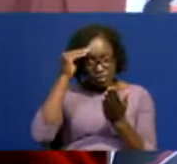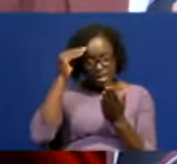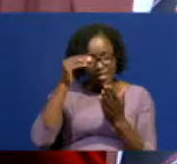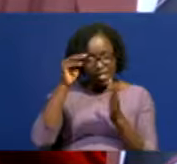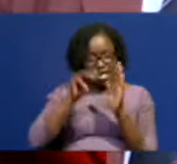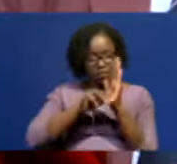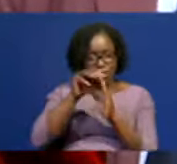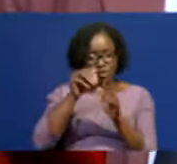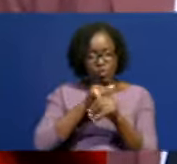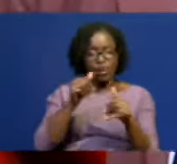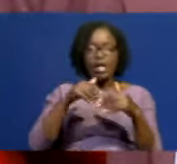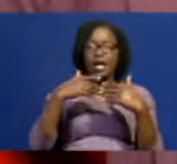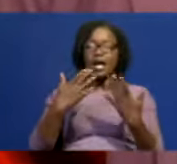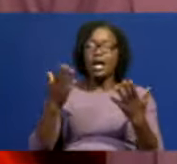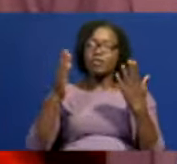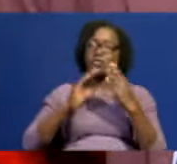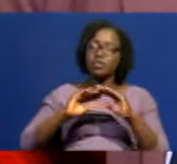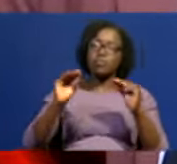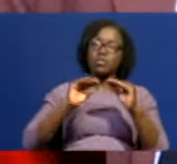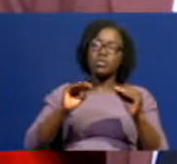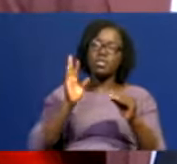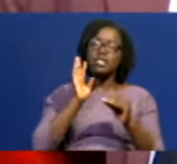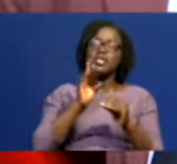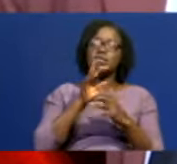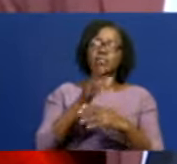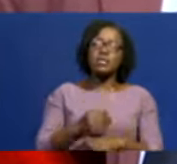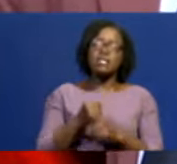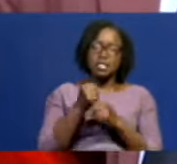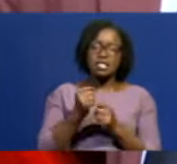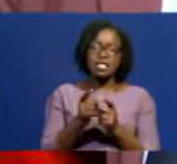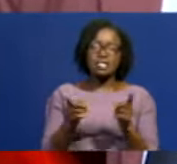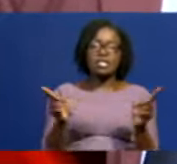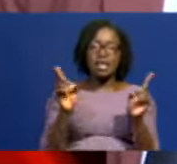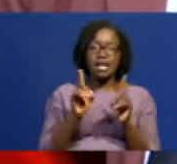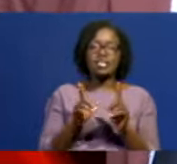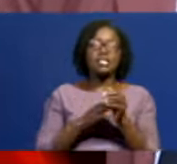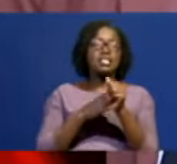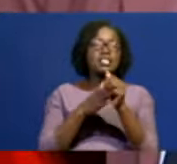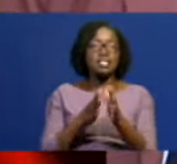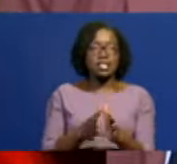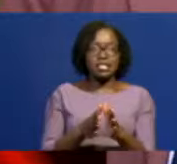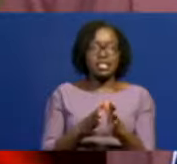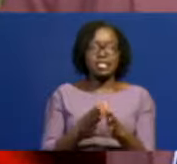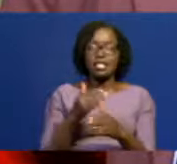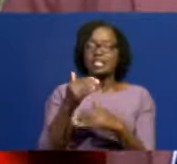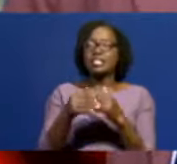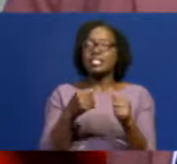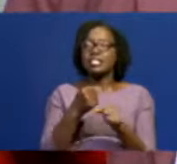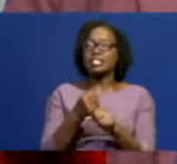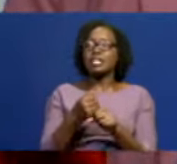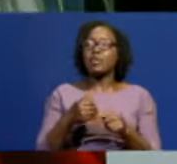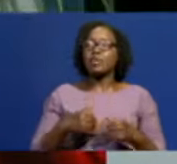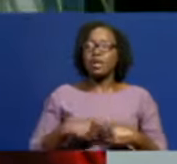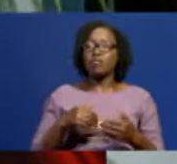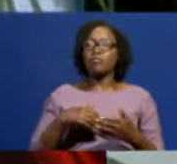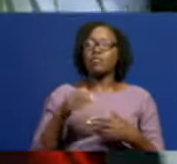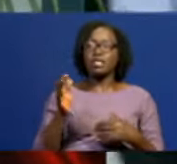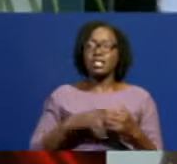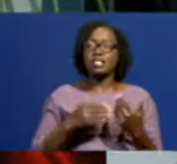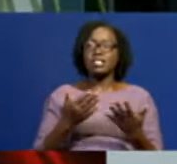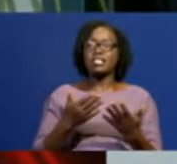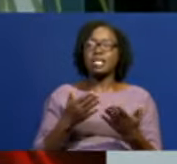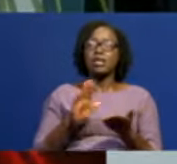Jinsi ambavyo wamefundishwa na wazazi, wametutrust sisi kama viongozi, mwaka ujao tutakuwa na watoto zaidi ya 100. Kwa